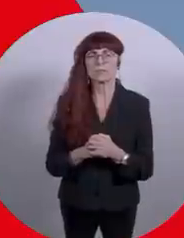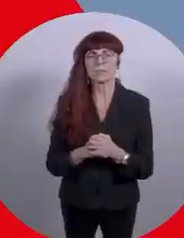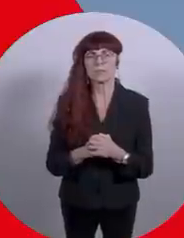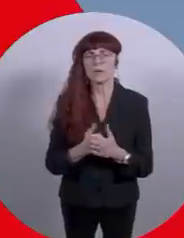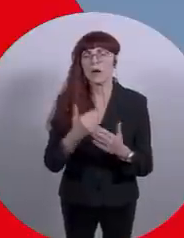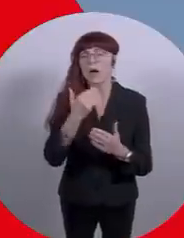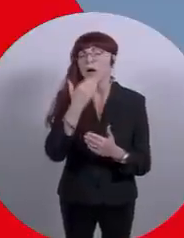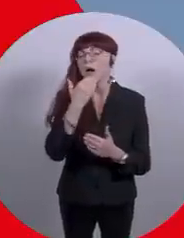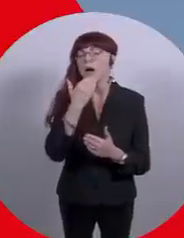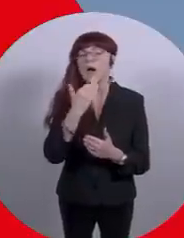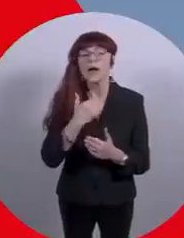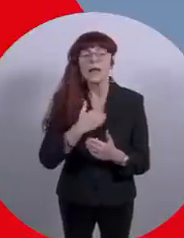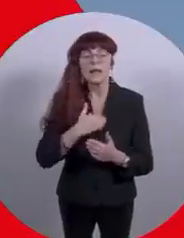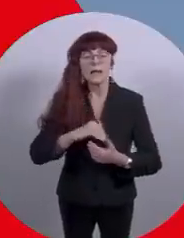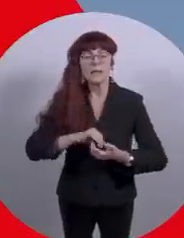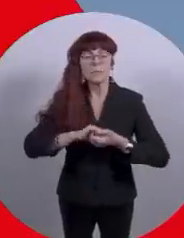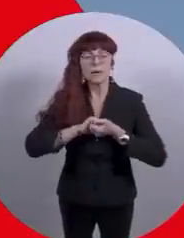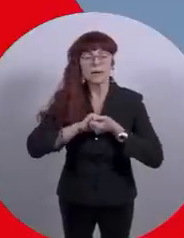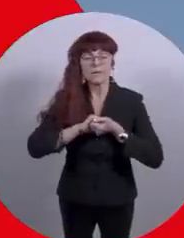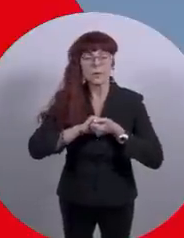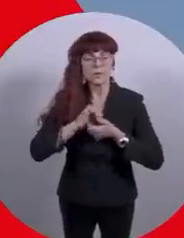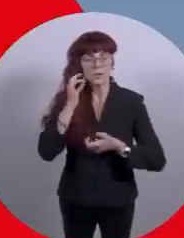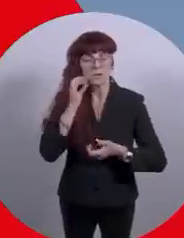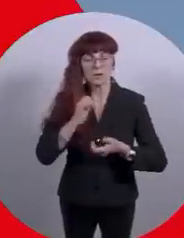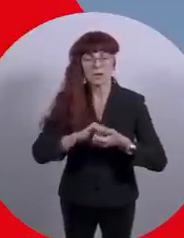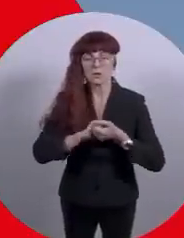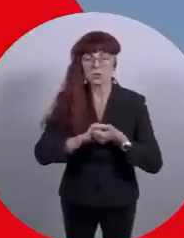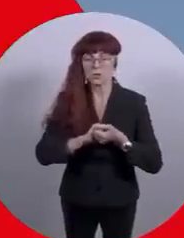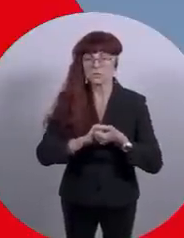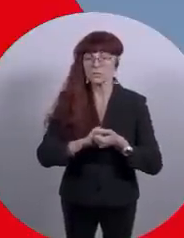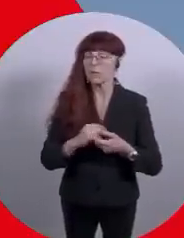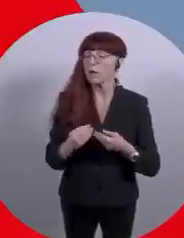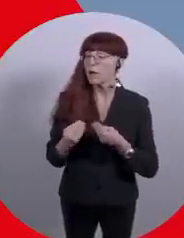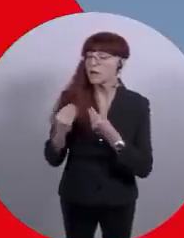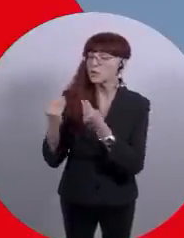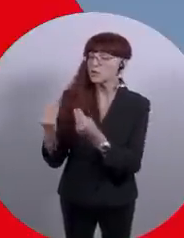liebe Genossinnen und Genossen geschätzte Kandidaten